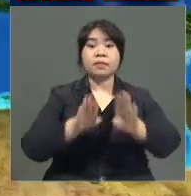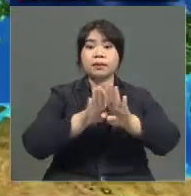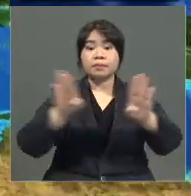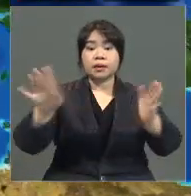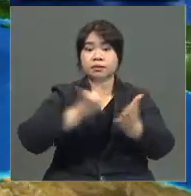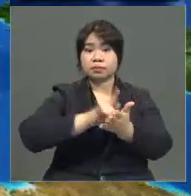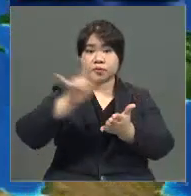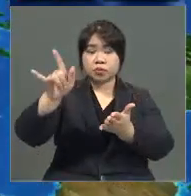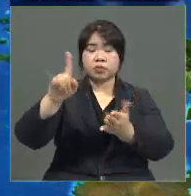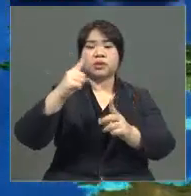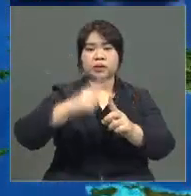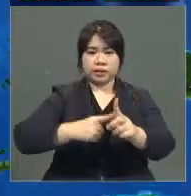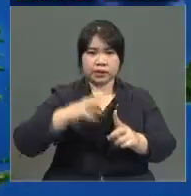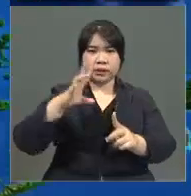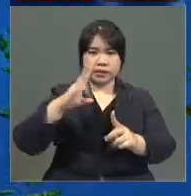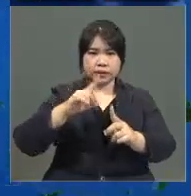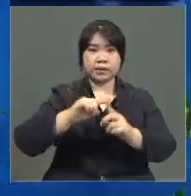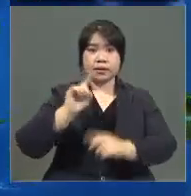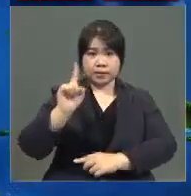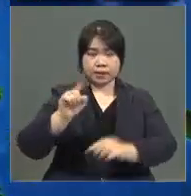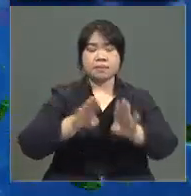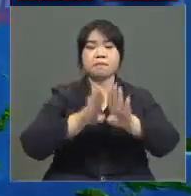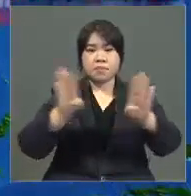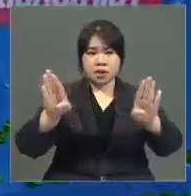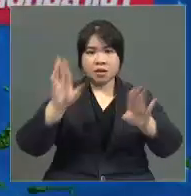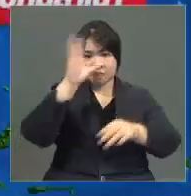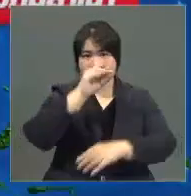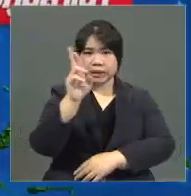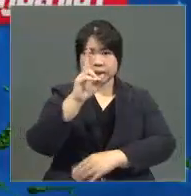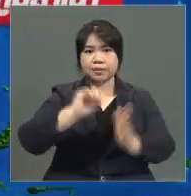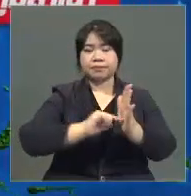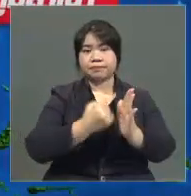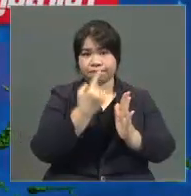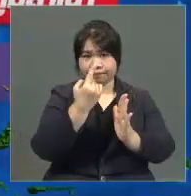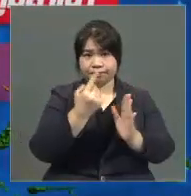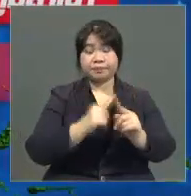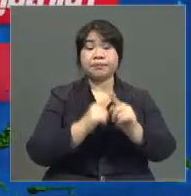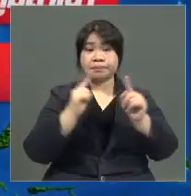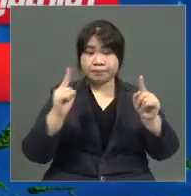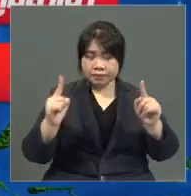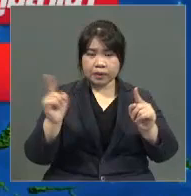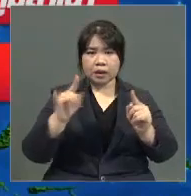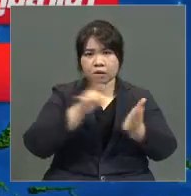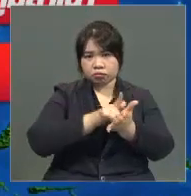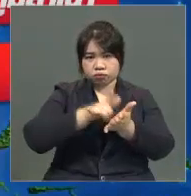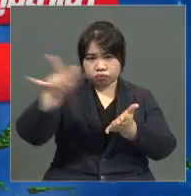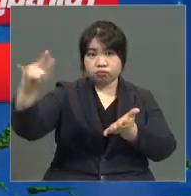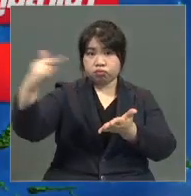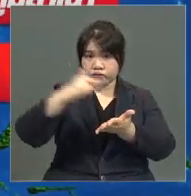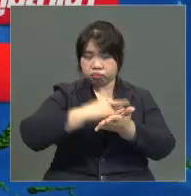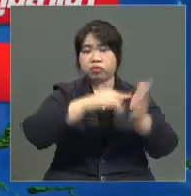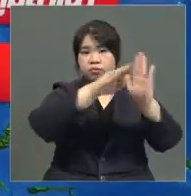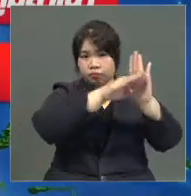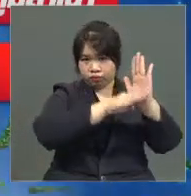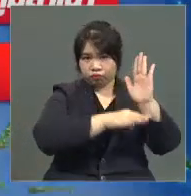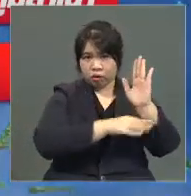านฟาก็จะเริมตั้งแต่วนที่ 1 กรรกฎาคมนี้นะคะตั้งแต่เที่ยงคืนเป็ต้นไปแต่ยังคงจำกัดการเดินทางเข้ามาตามเงื่